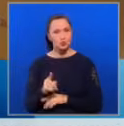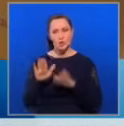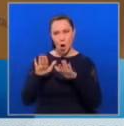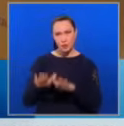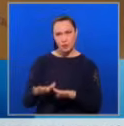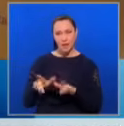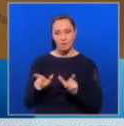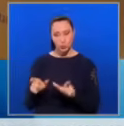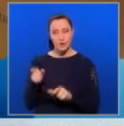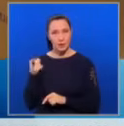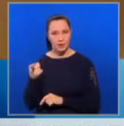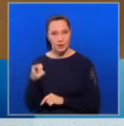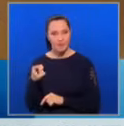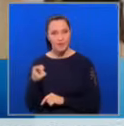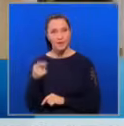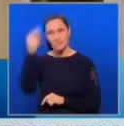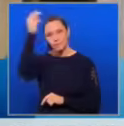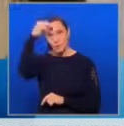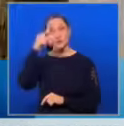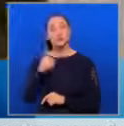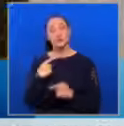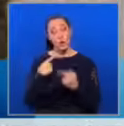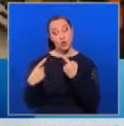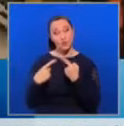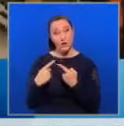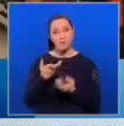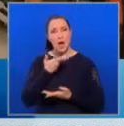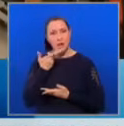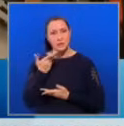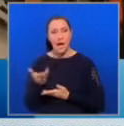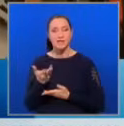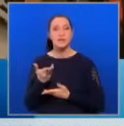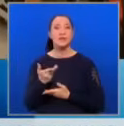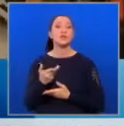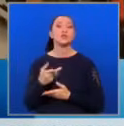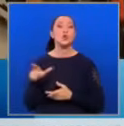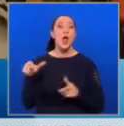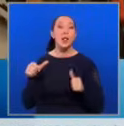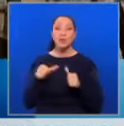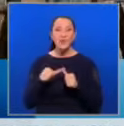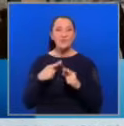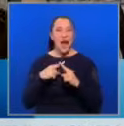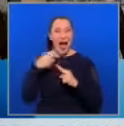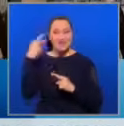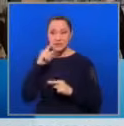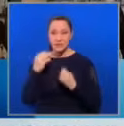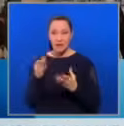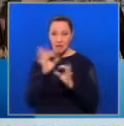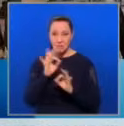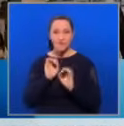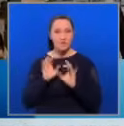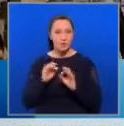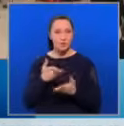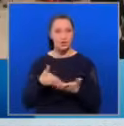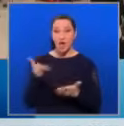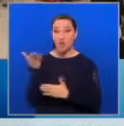останат блокирани там иначе българите с които разговаряхме ни разказаха че от ханза не са им дали абсолютно никаква информация